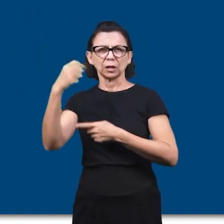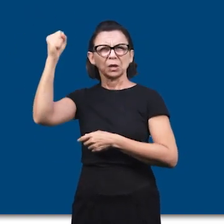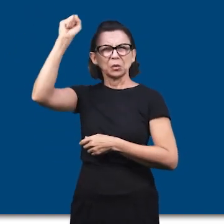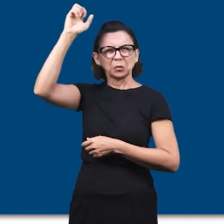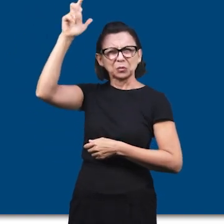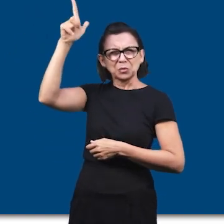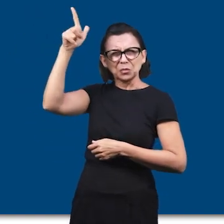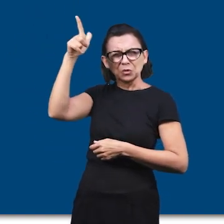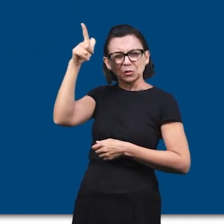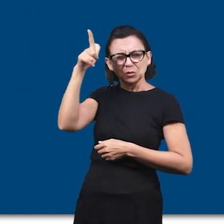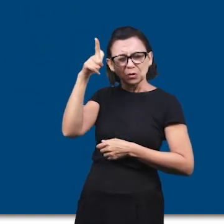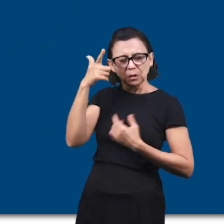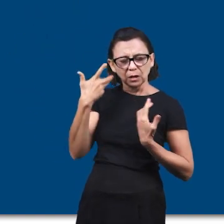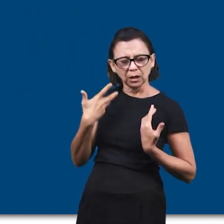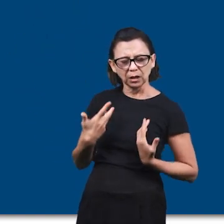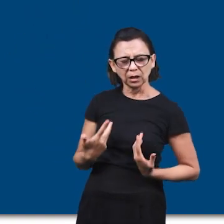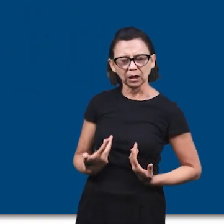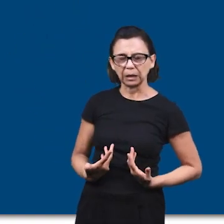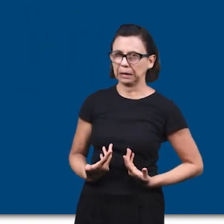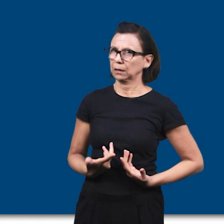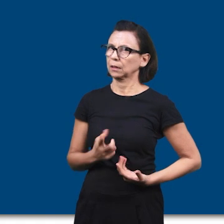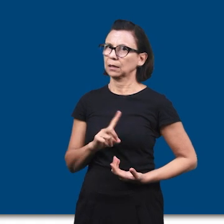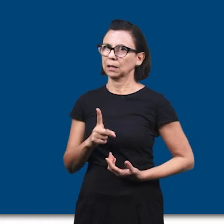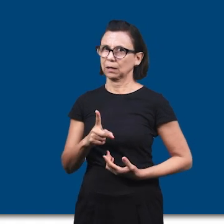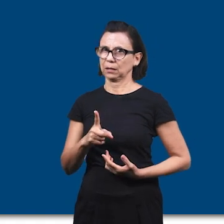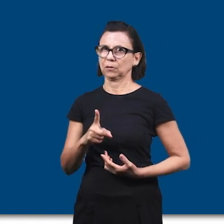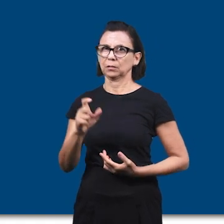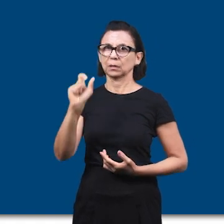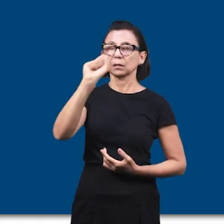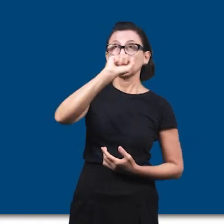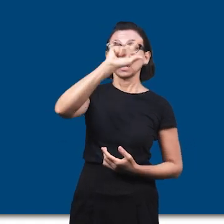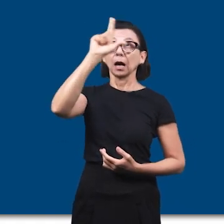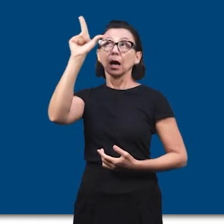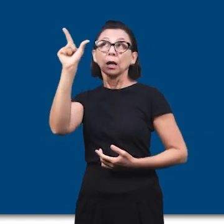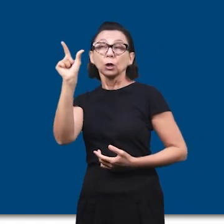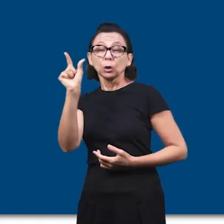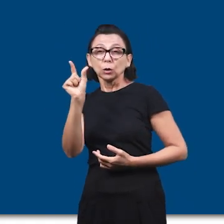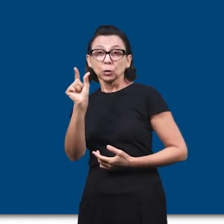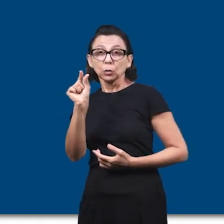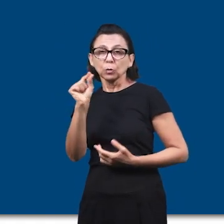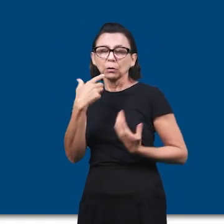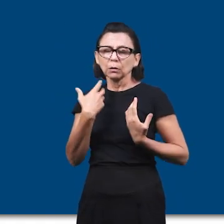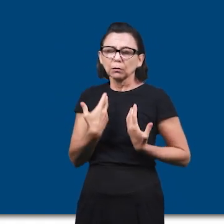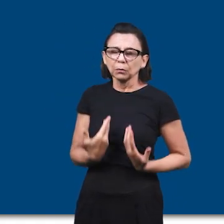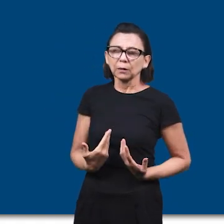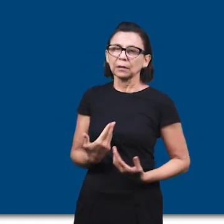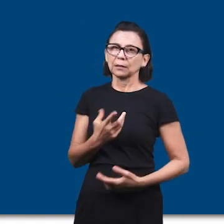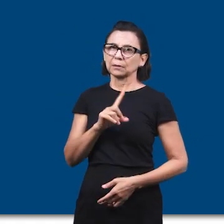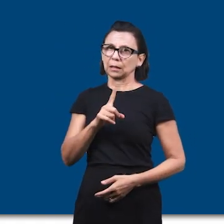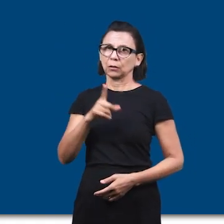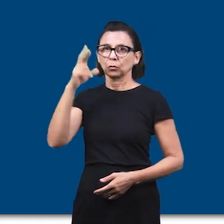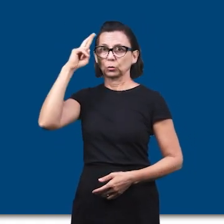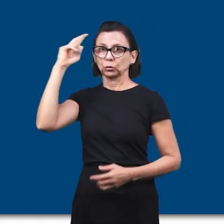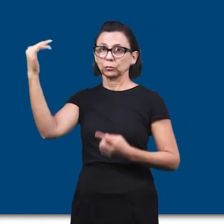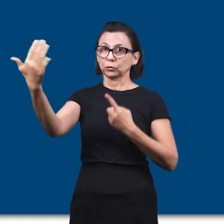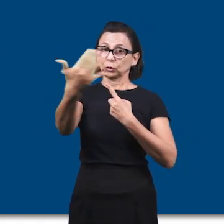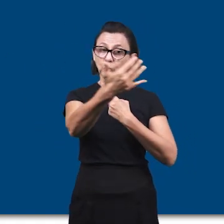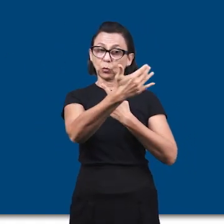Днем солнце не поразит тебя, ни луна ночью. Господь сохранит тебя от всякого